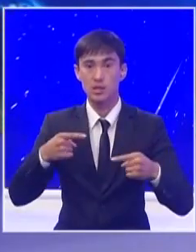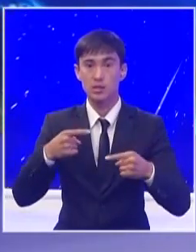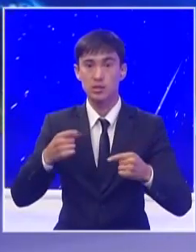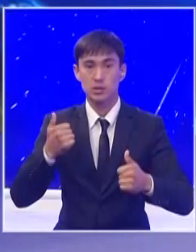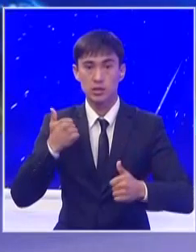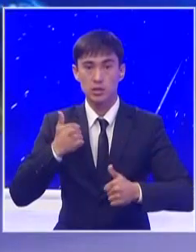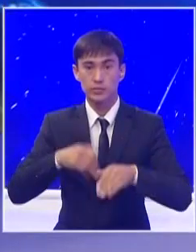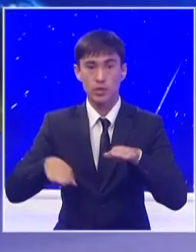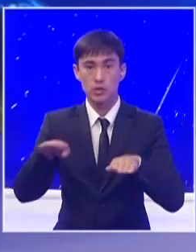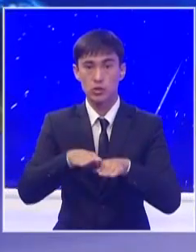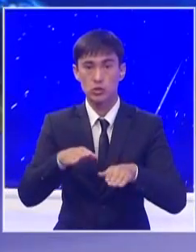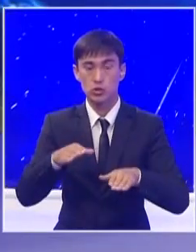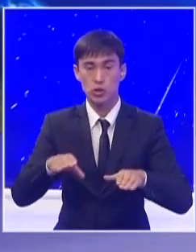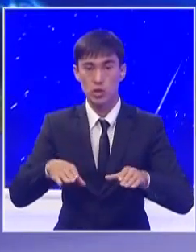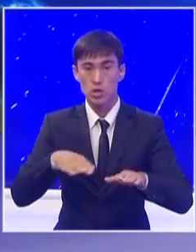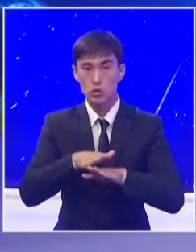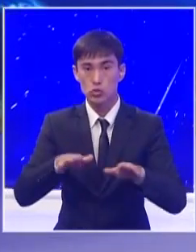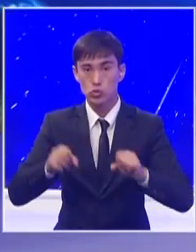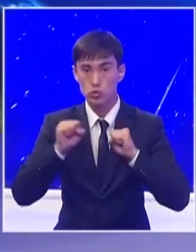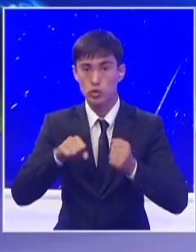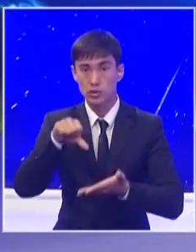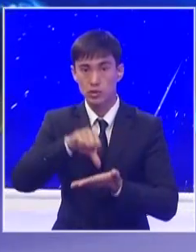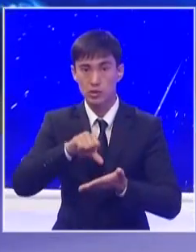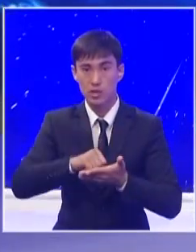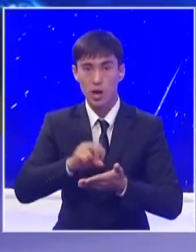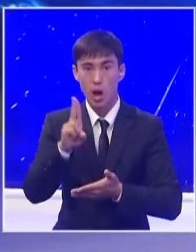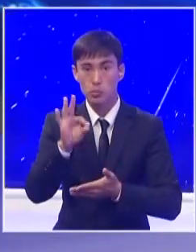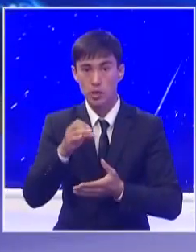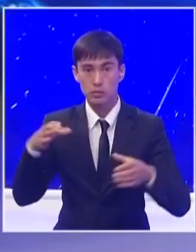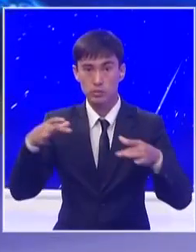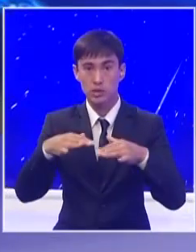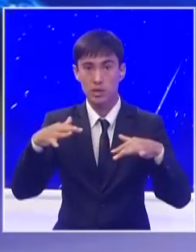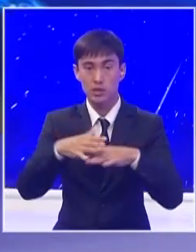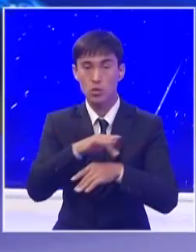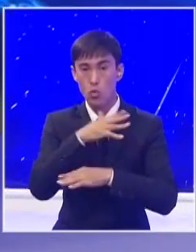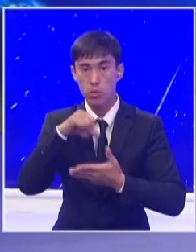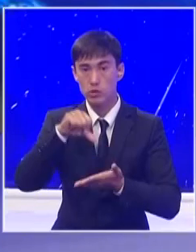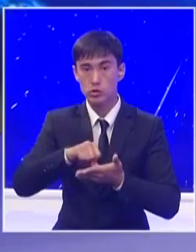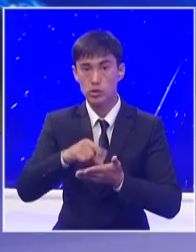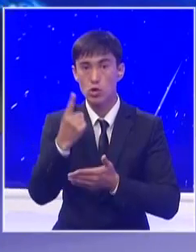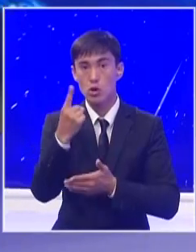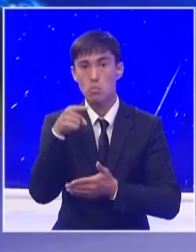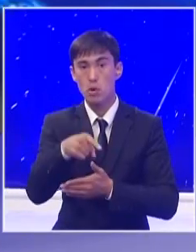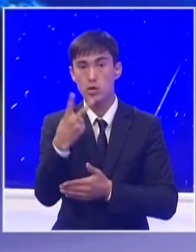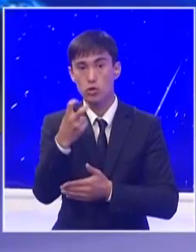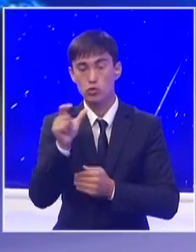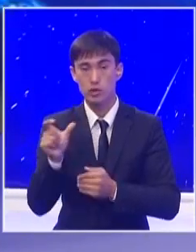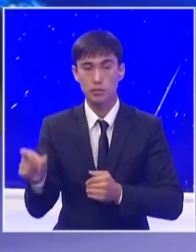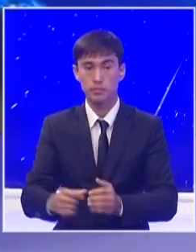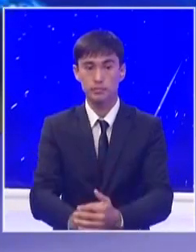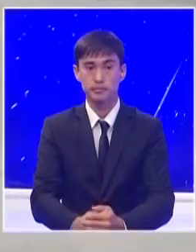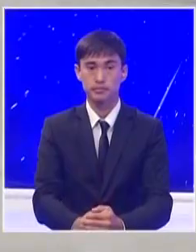дәрежедегі жүзгіштерді қызықтырады. Қапшағай су қоймасында жиналғандар қарасы көп, тек қатысушылардың өзі 1200 адам.